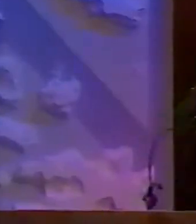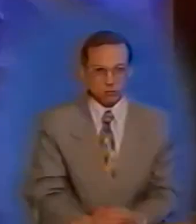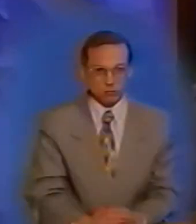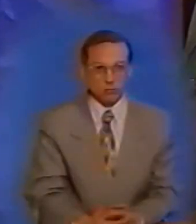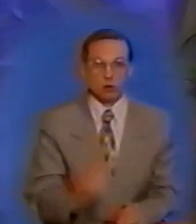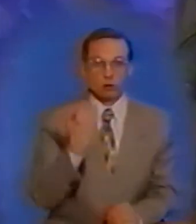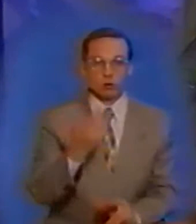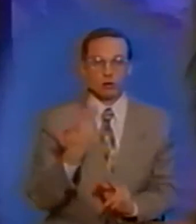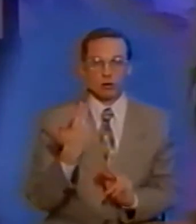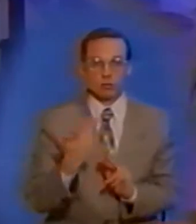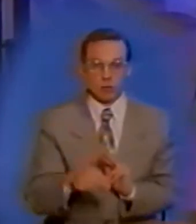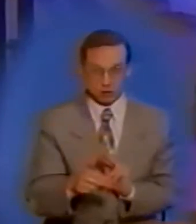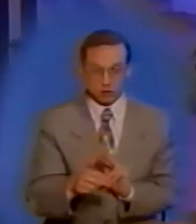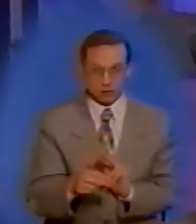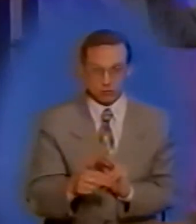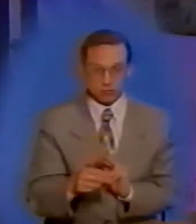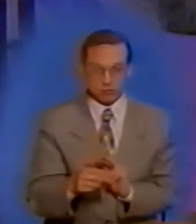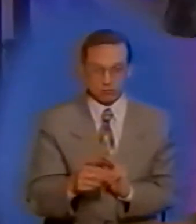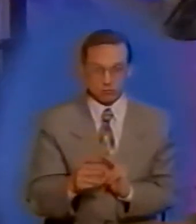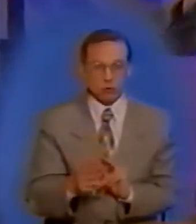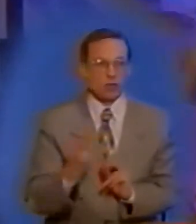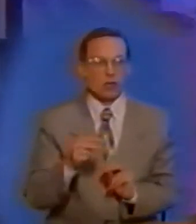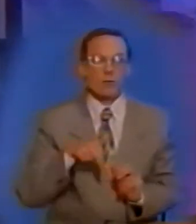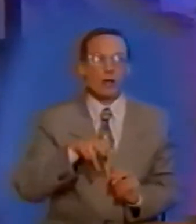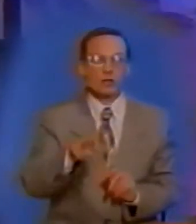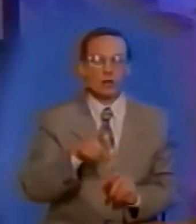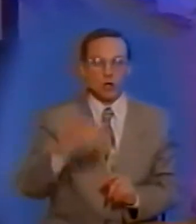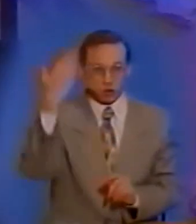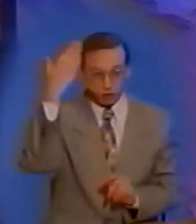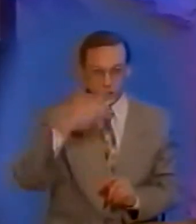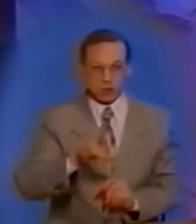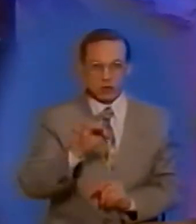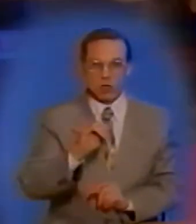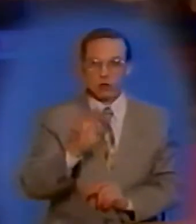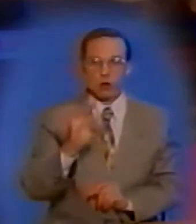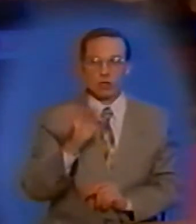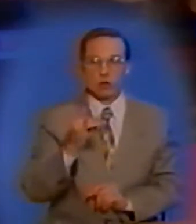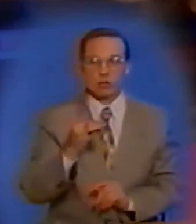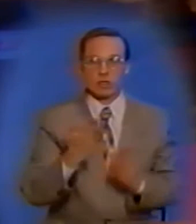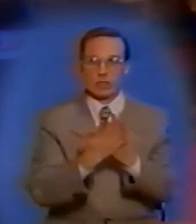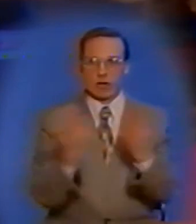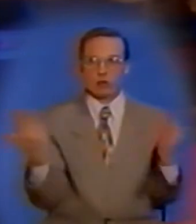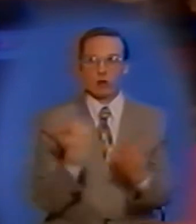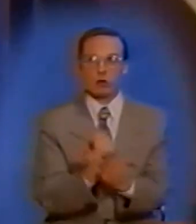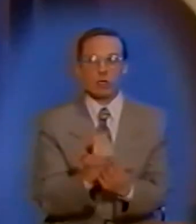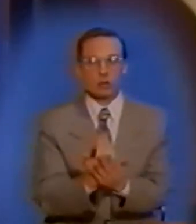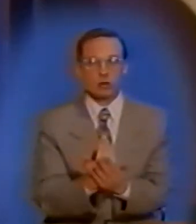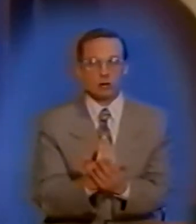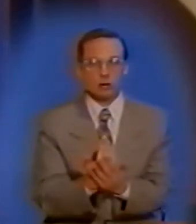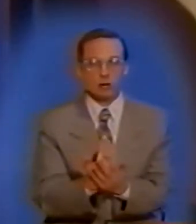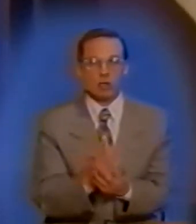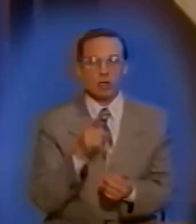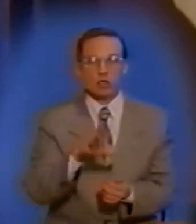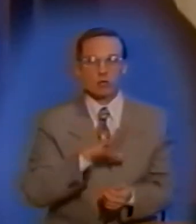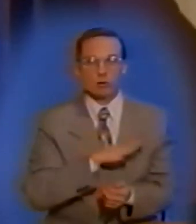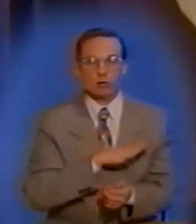Jūs nusprendėte neperžengti šio aštrios giljotinos slenksčio. Kodėl? Tas būtų